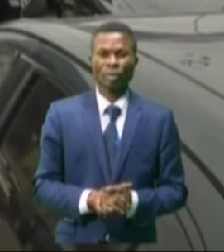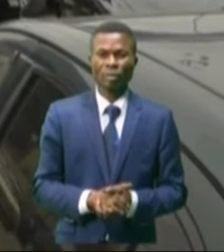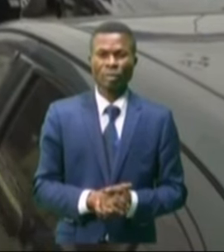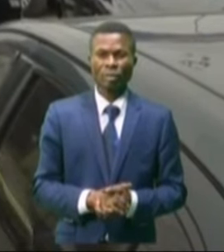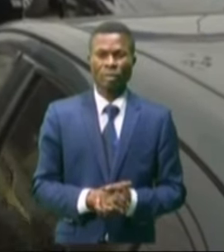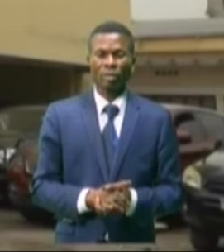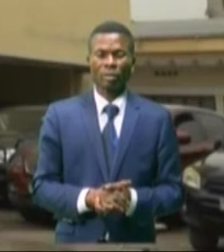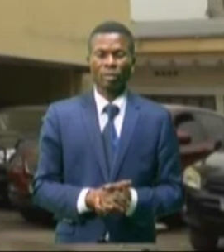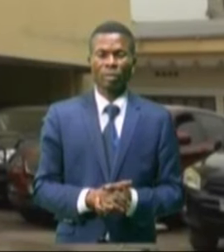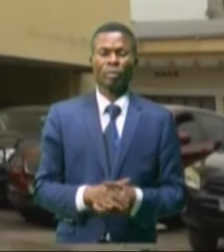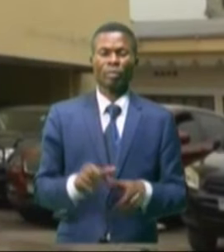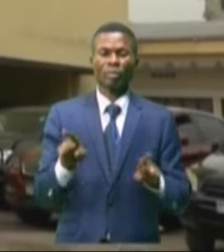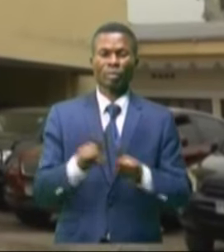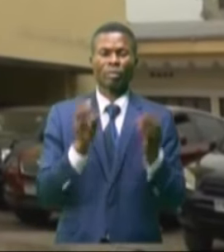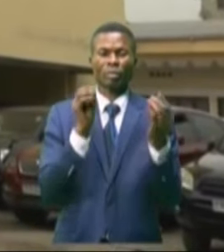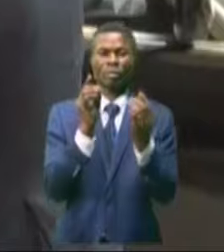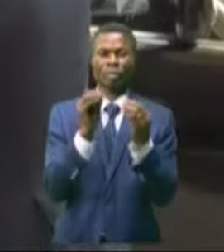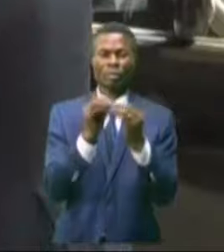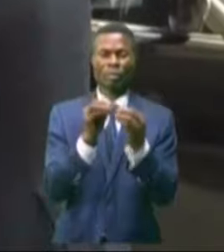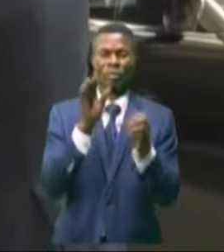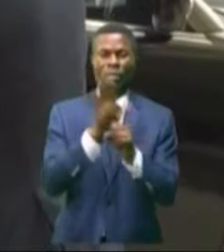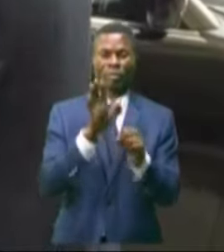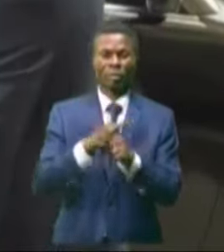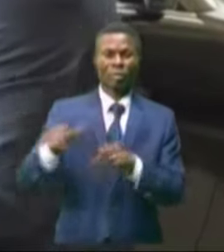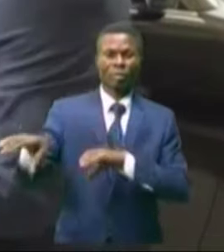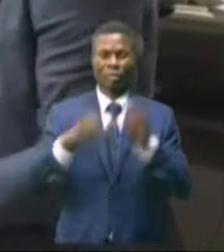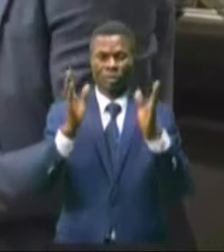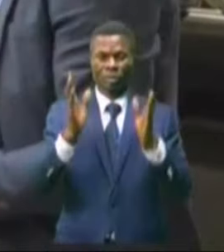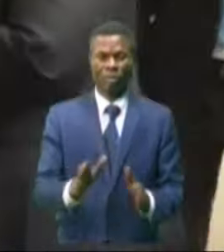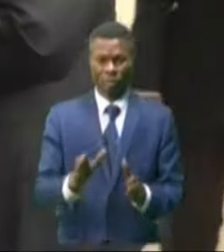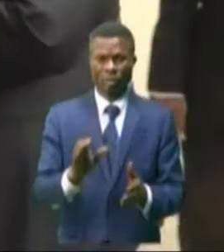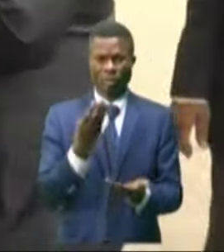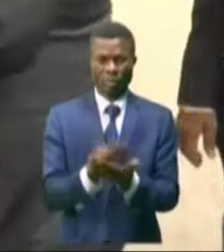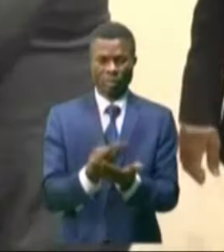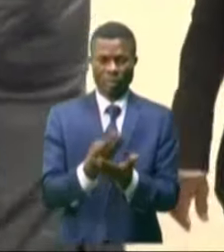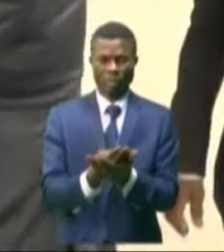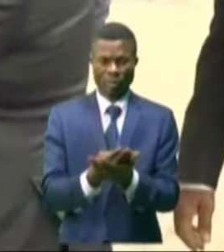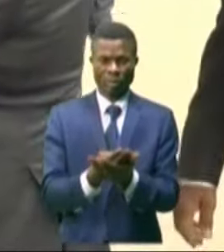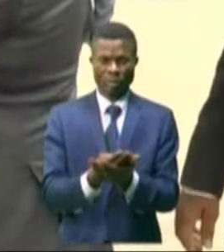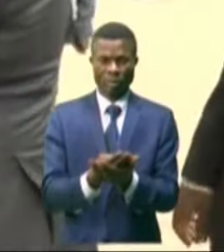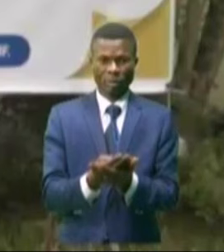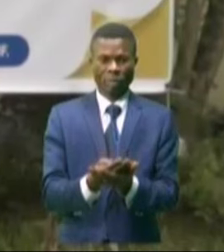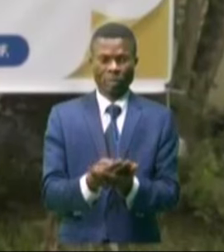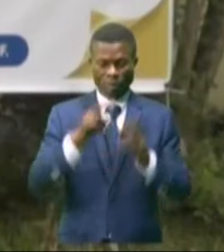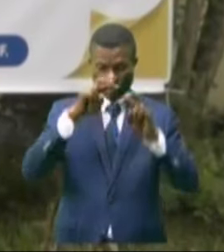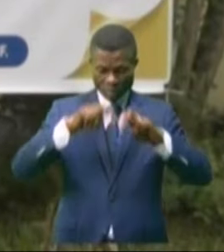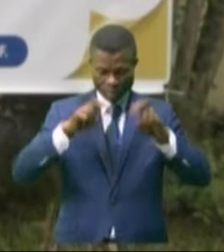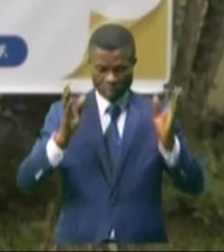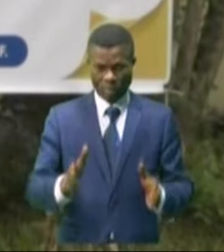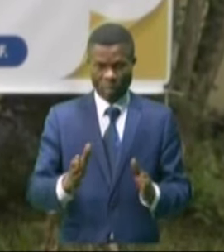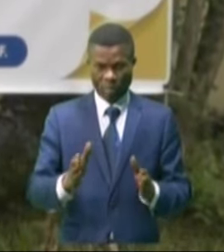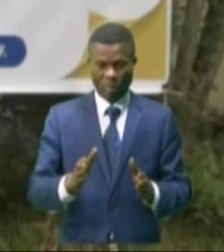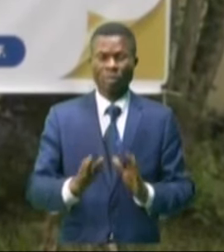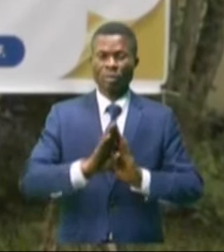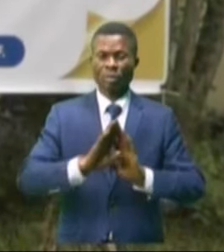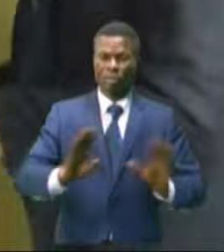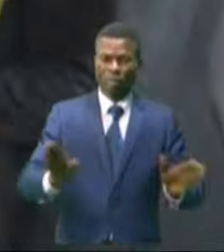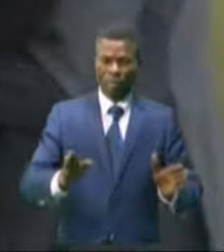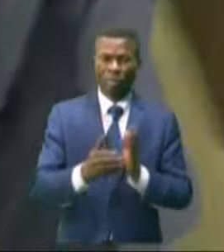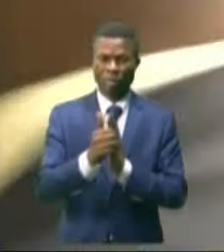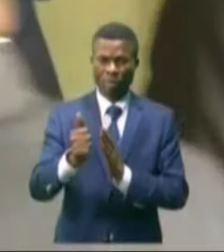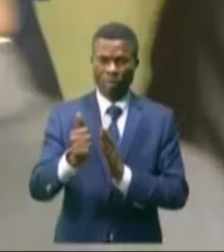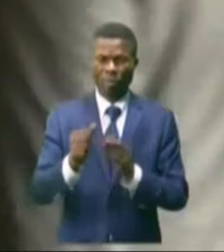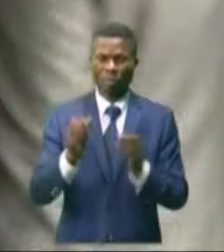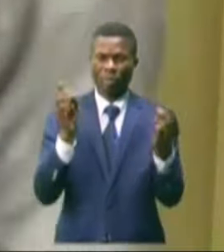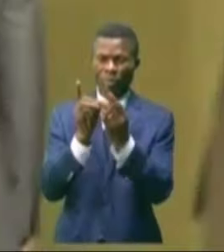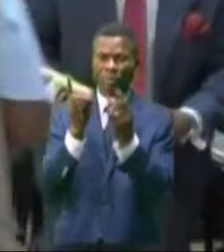C'est également la rencontre des différents acteurs budgétaires en tribune d'analyse de la performance et des